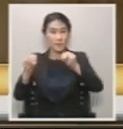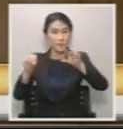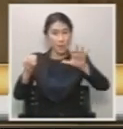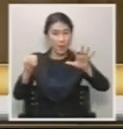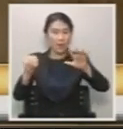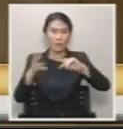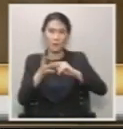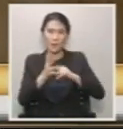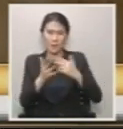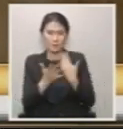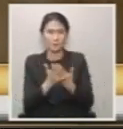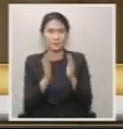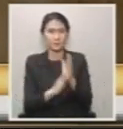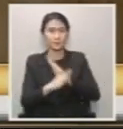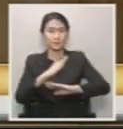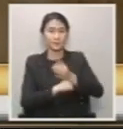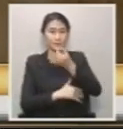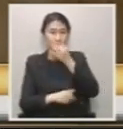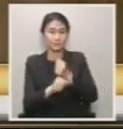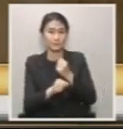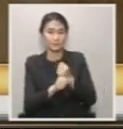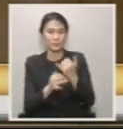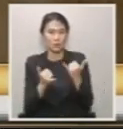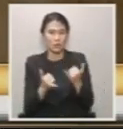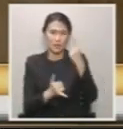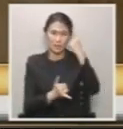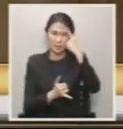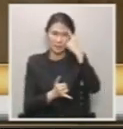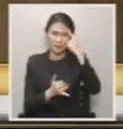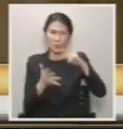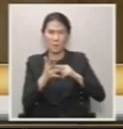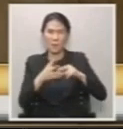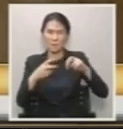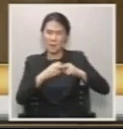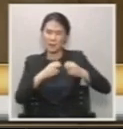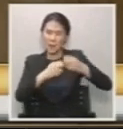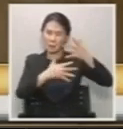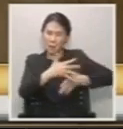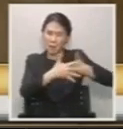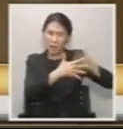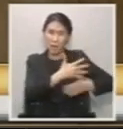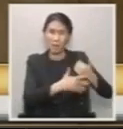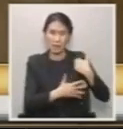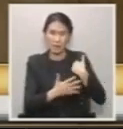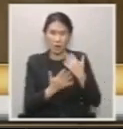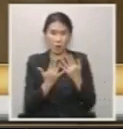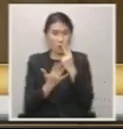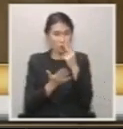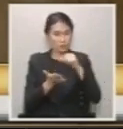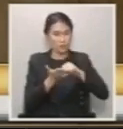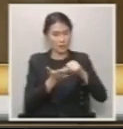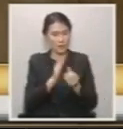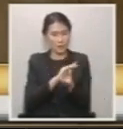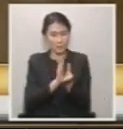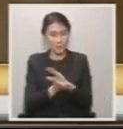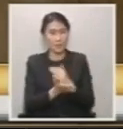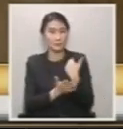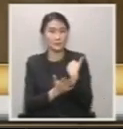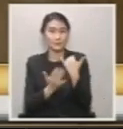33-35ซึ่งตรงนี้ก็ต้องยอมรับนะครับว่ามีข้อบกพร่องมากมายกำลังแก้ไขข้อบกพร่องเหล่านี้อยู่แต่